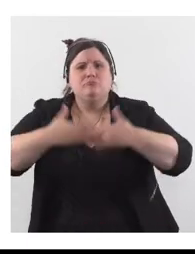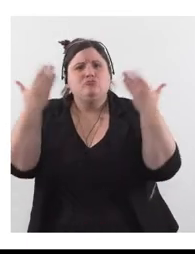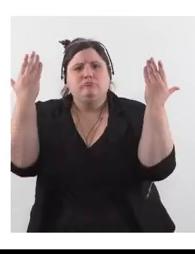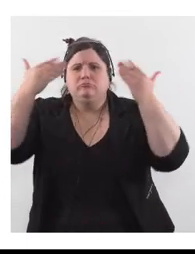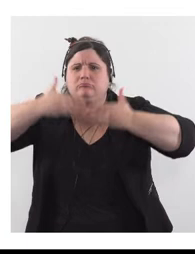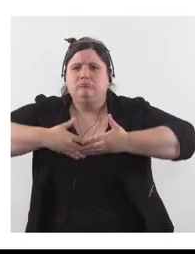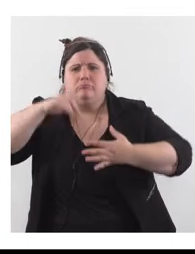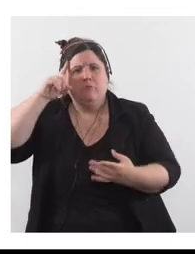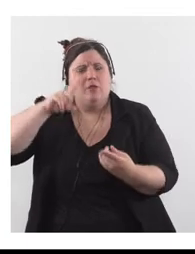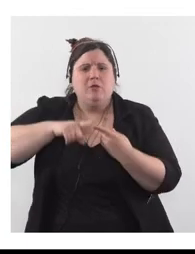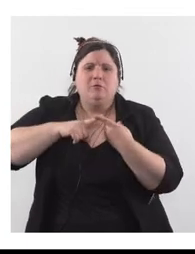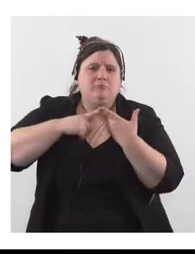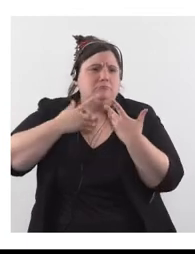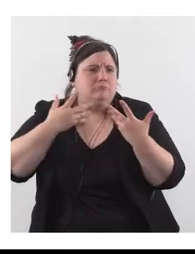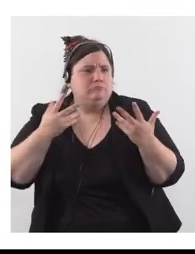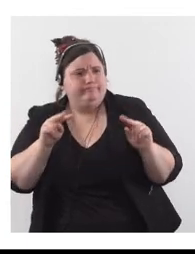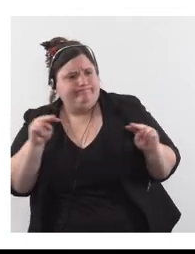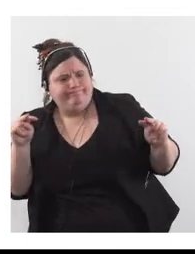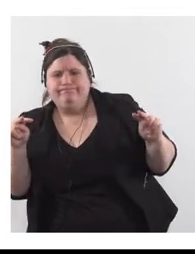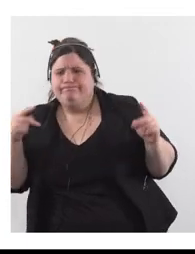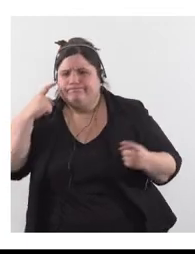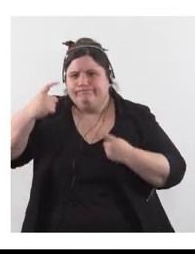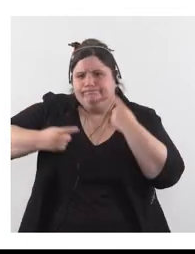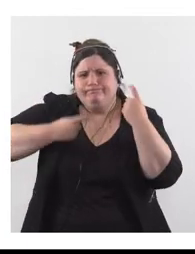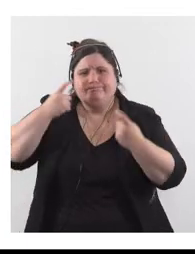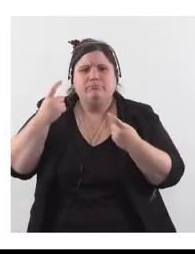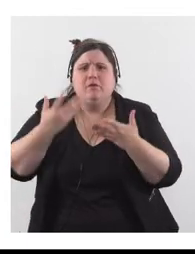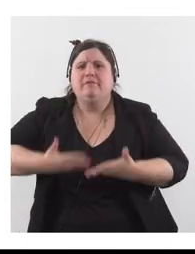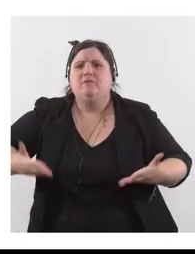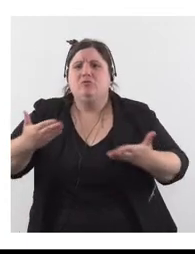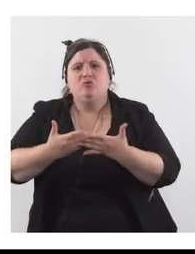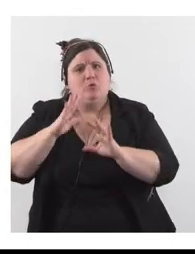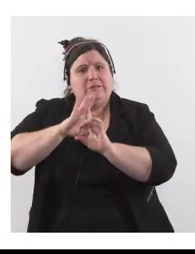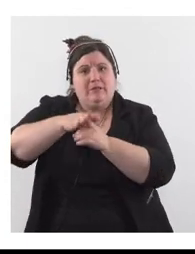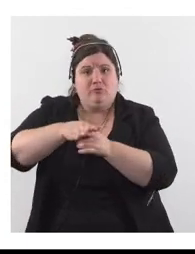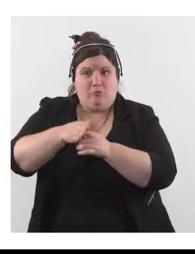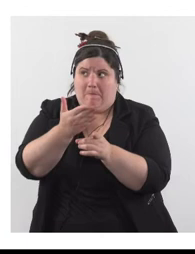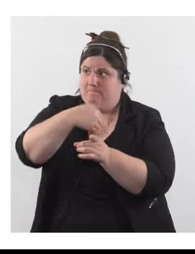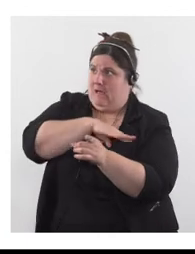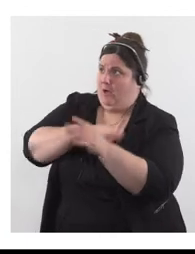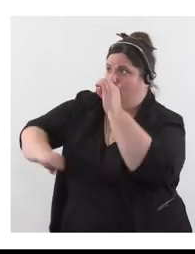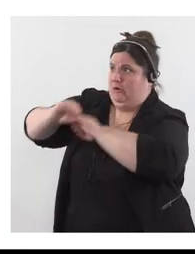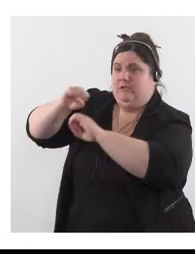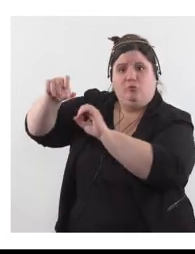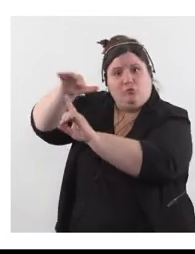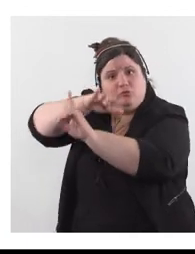comment adresser les discriminations structurelles ou systémiques, c'est pas nécessairement la même chose d'ailleurs. Hein,